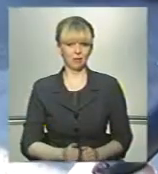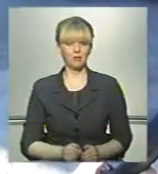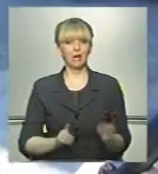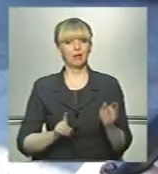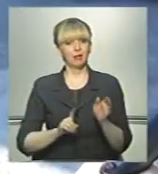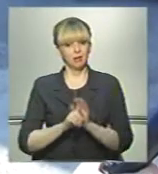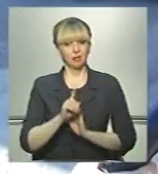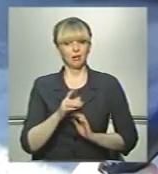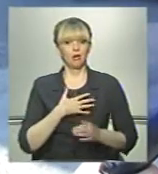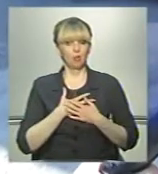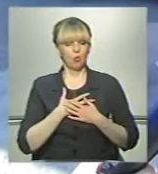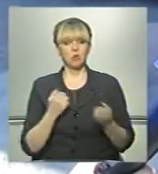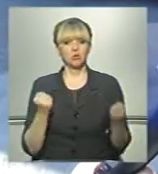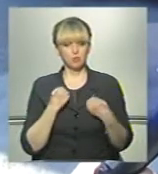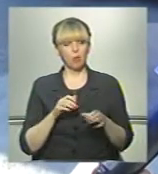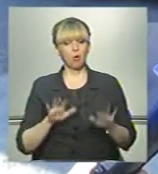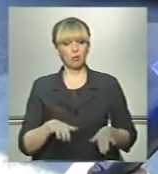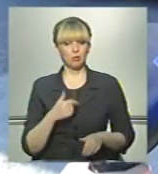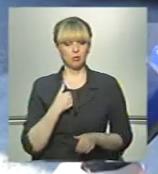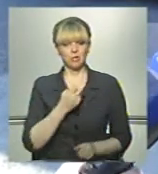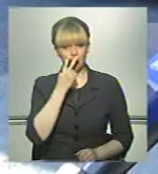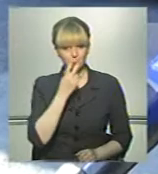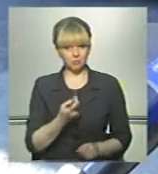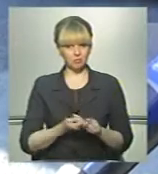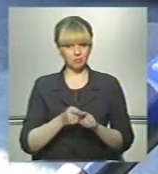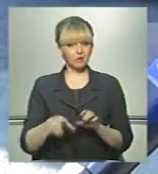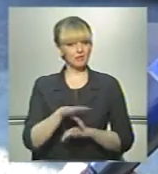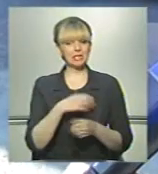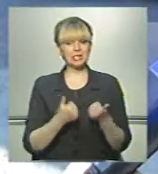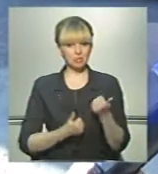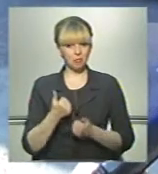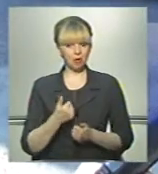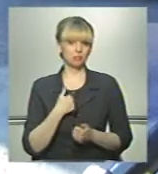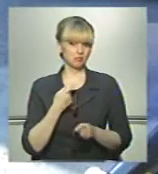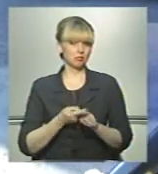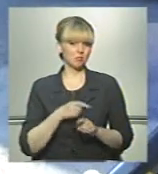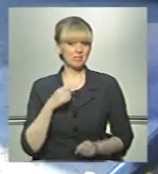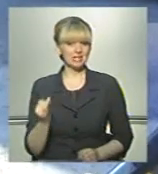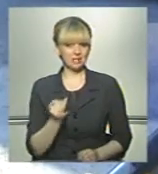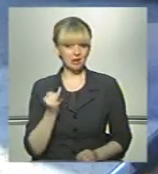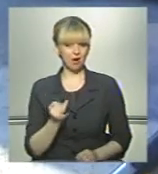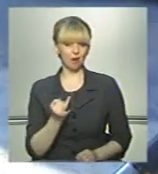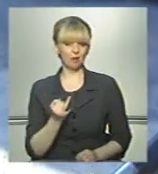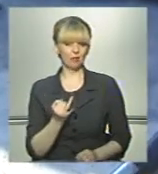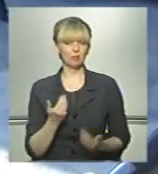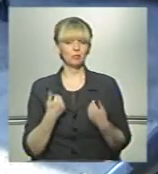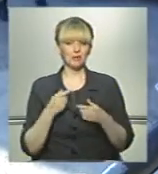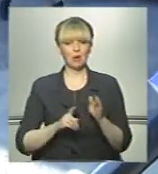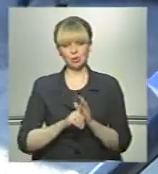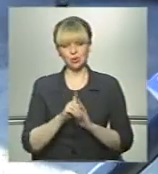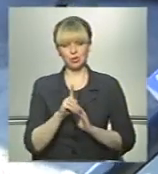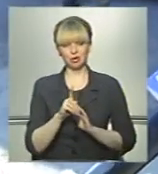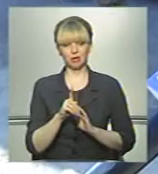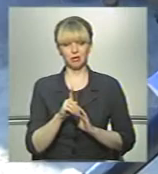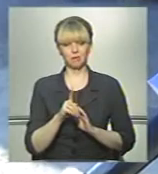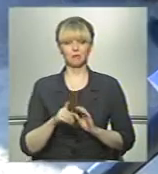Спочатку любила спорт, потім я подивилася на ці всі змагання. Мене це зацікавило. Я почала